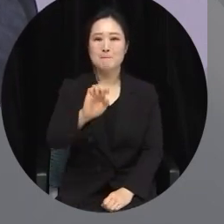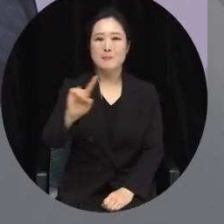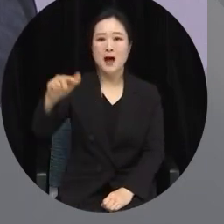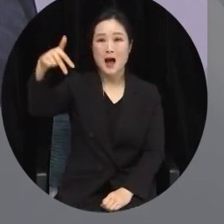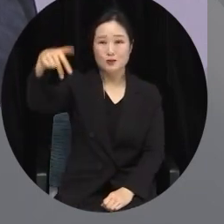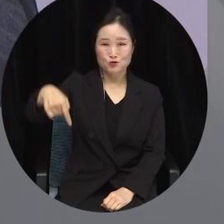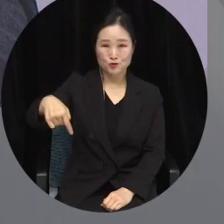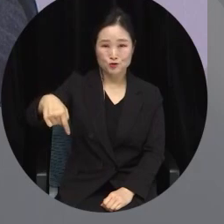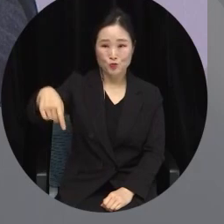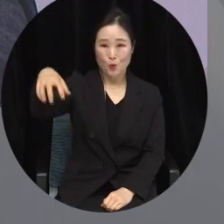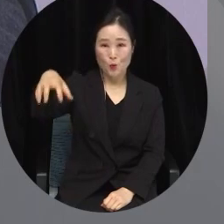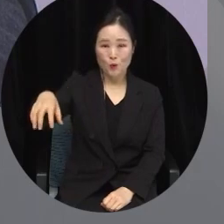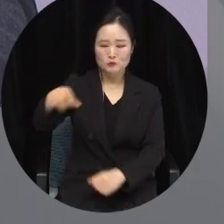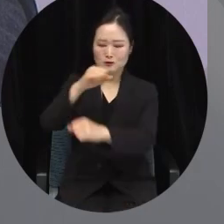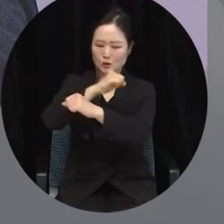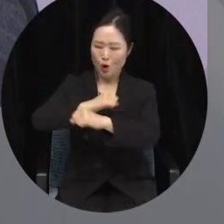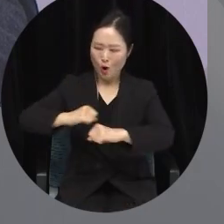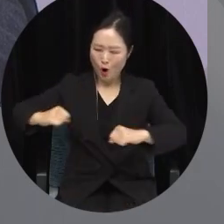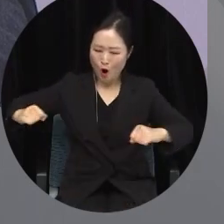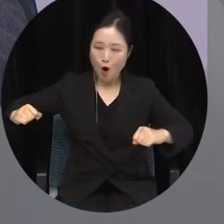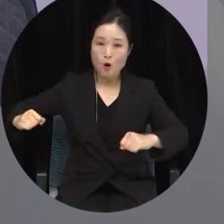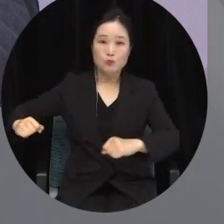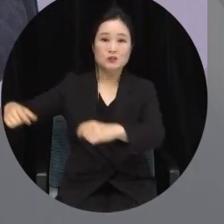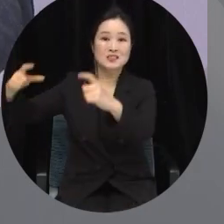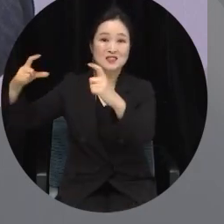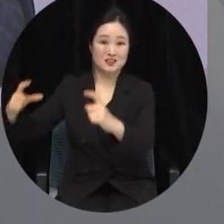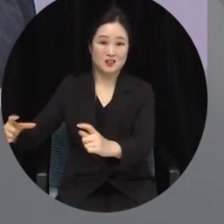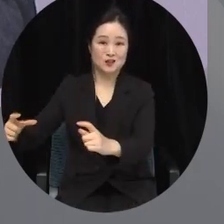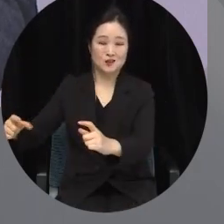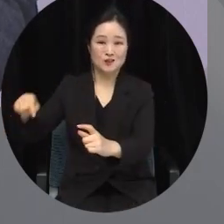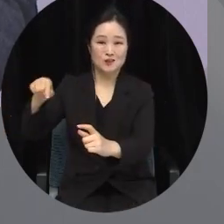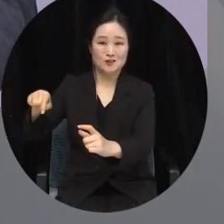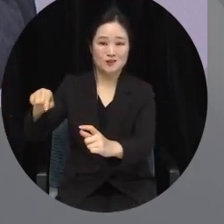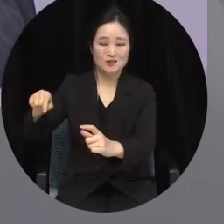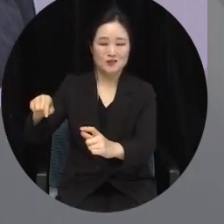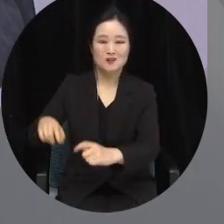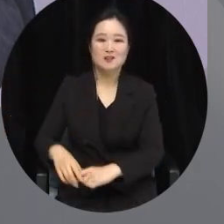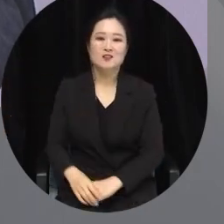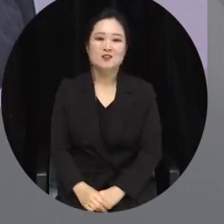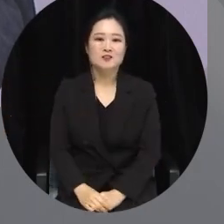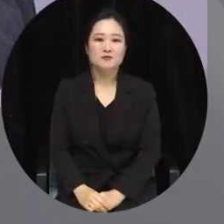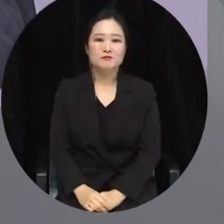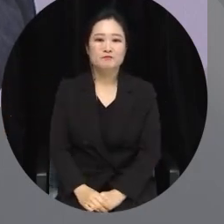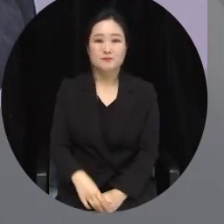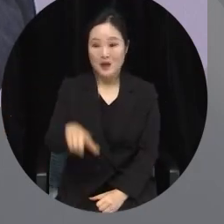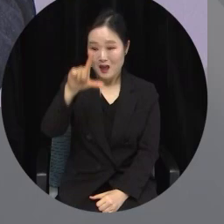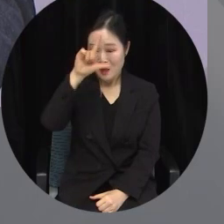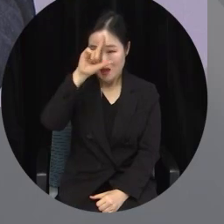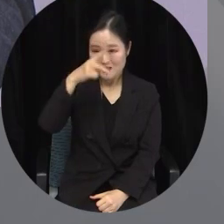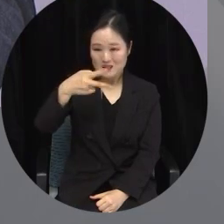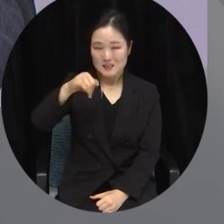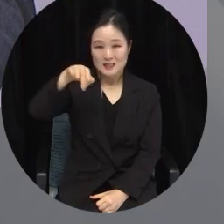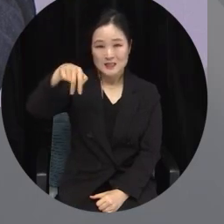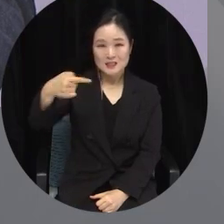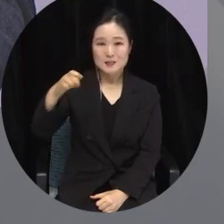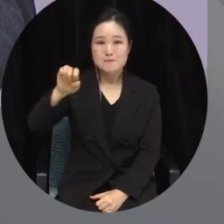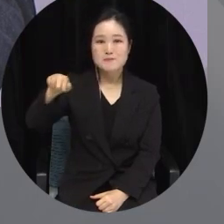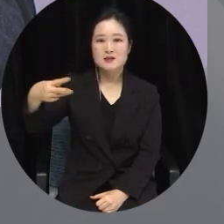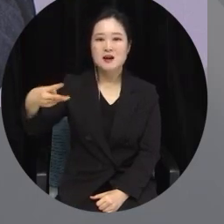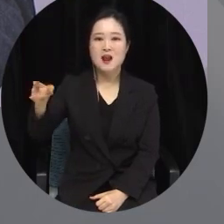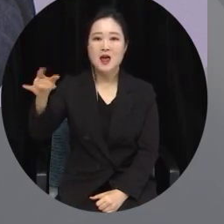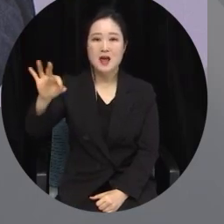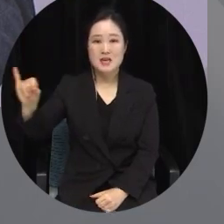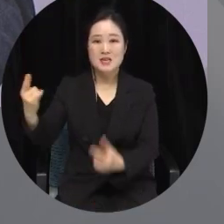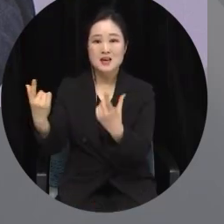파주같이 넓은 땅이 있는 지역에는 지금 현재 있는 LG 디스플레이와 같은 대규모